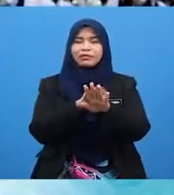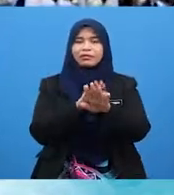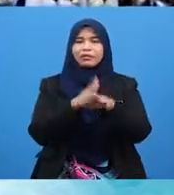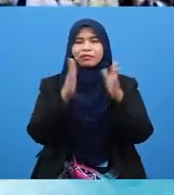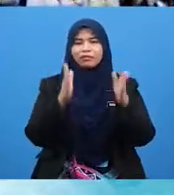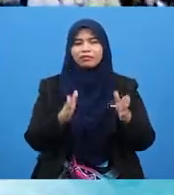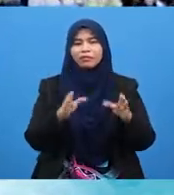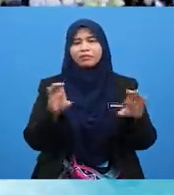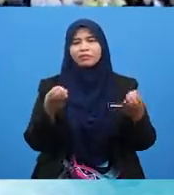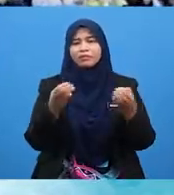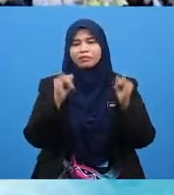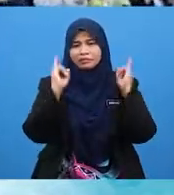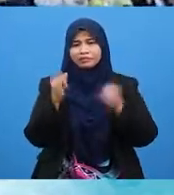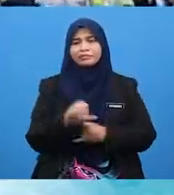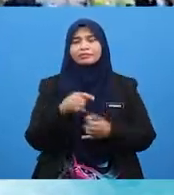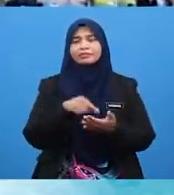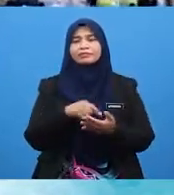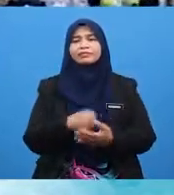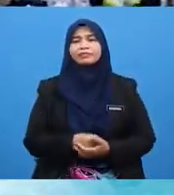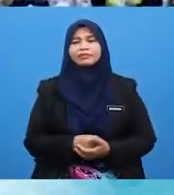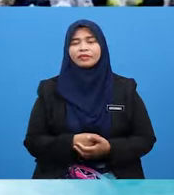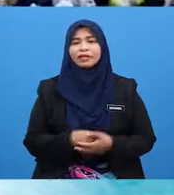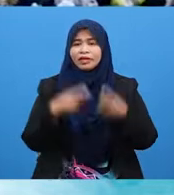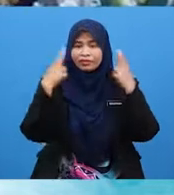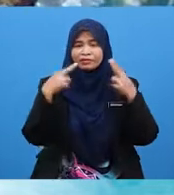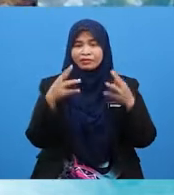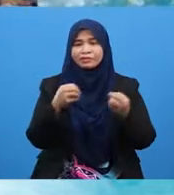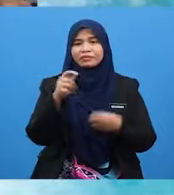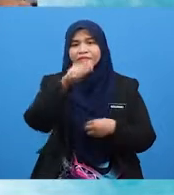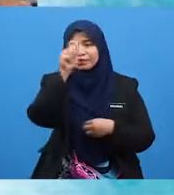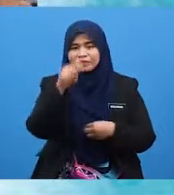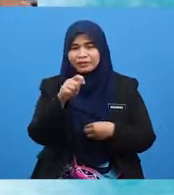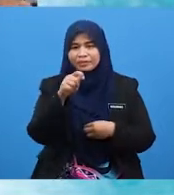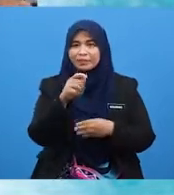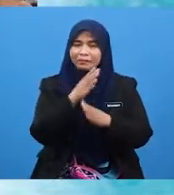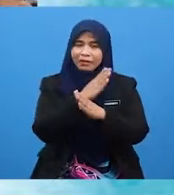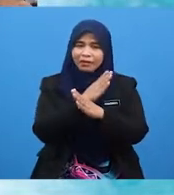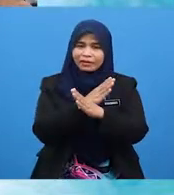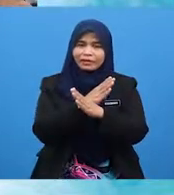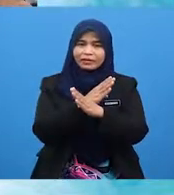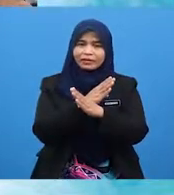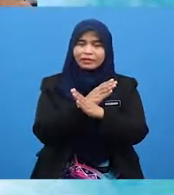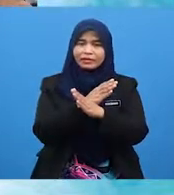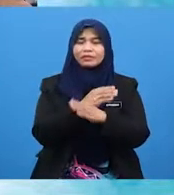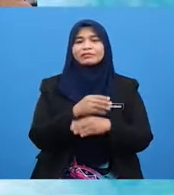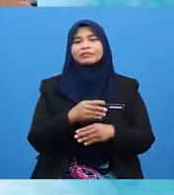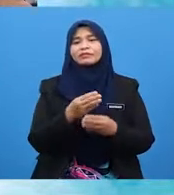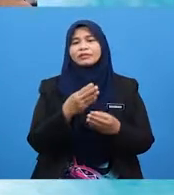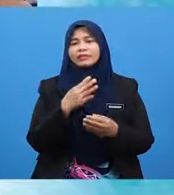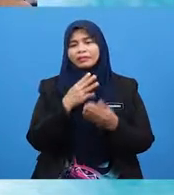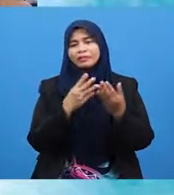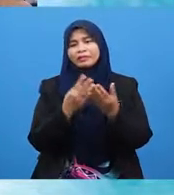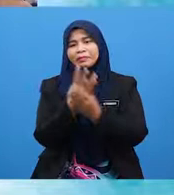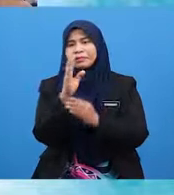melakukan ibadat tawaf ini, ya. Ustazah ingin bertanya, batalkah wuduk orang yang